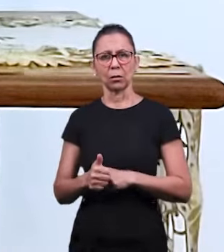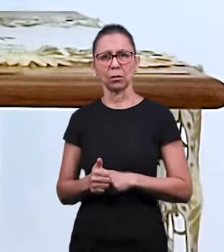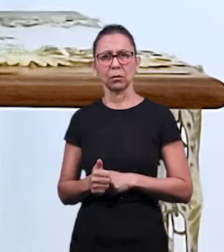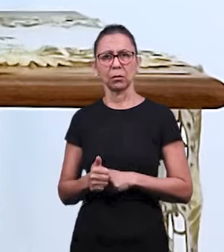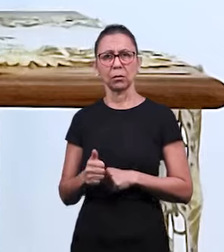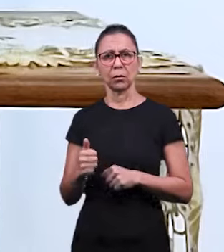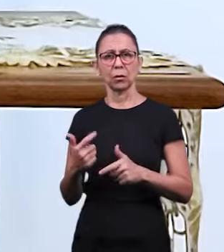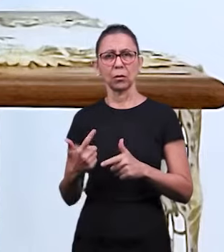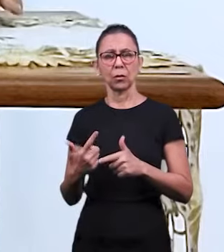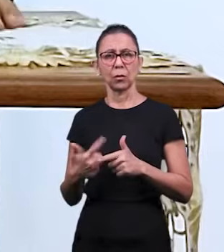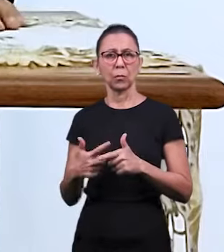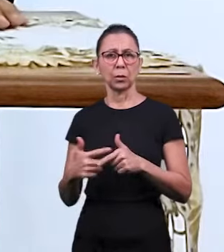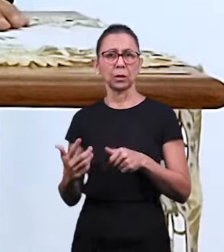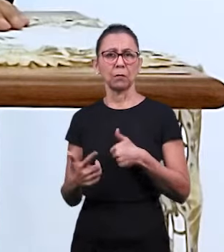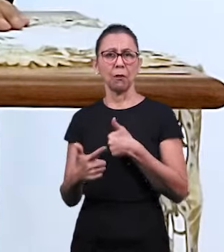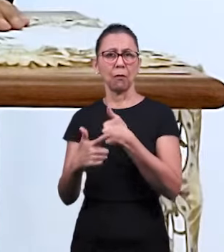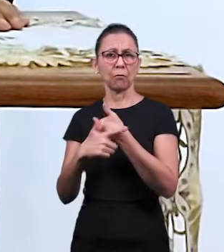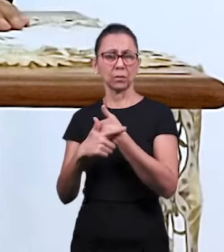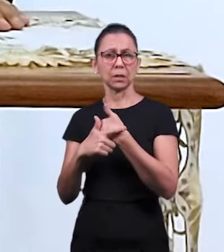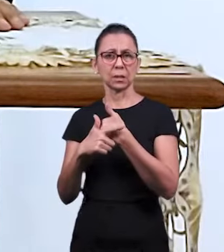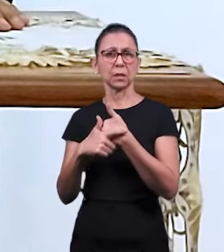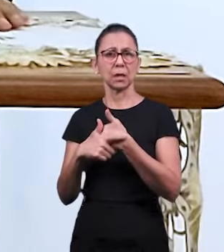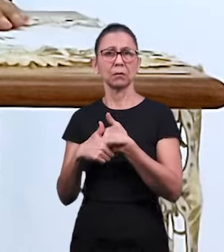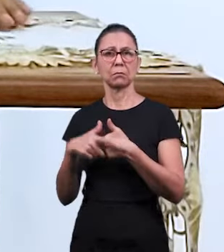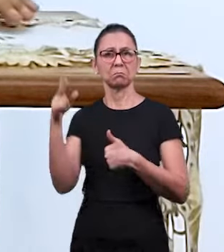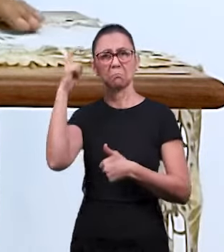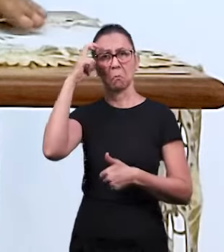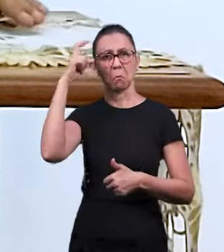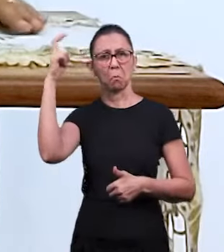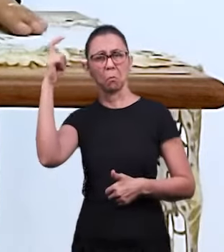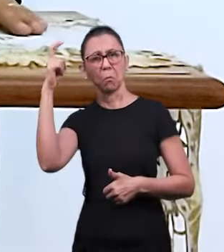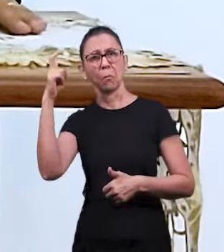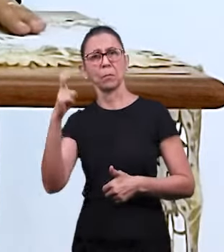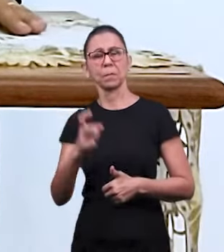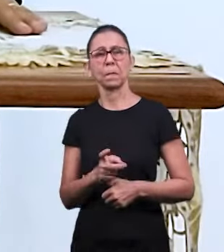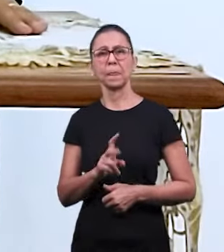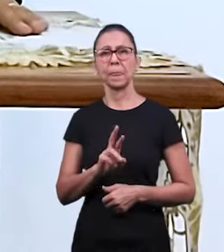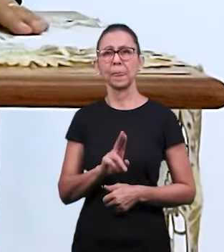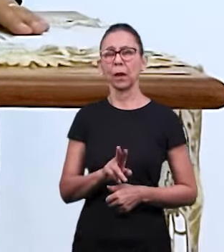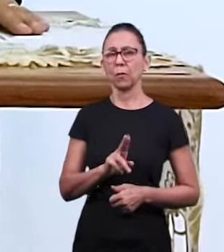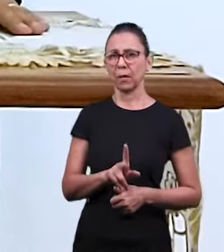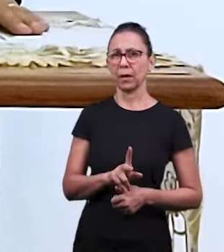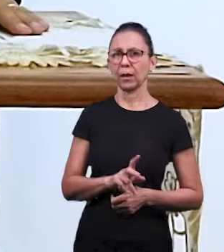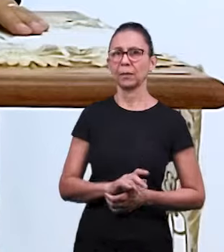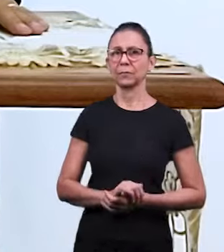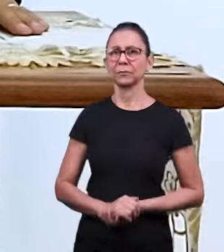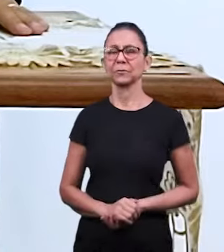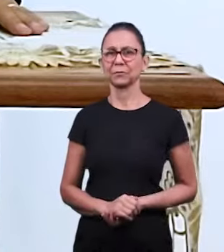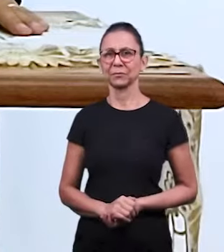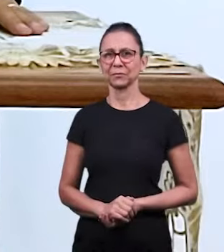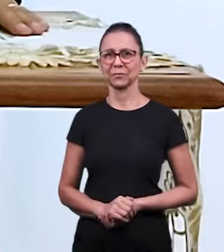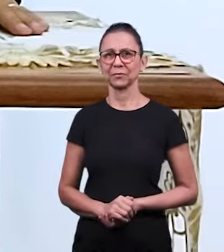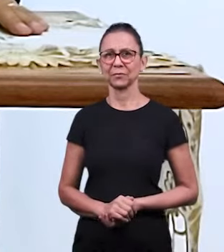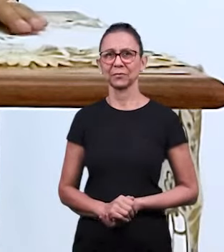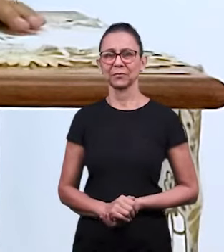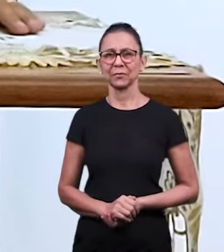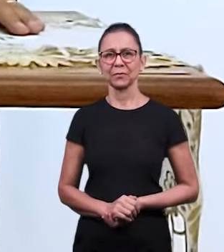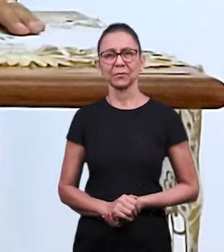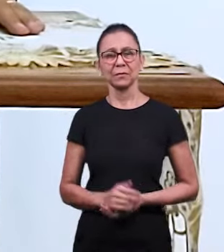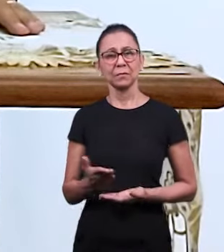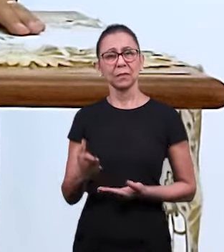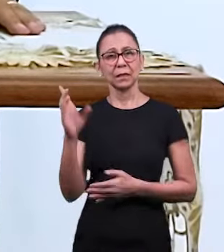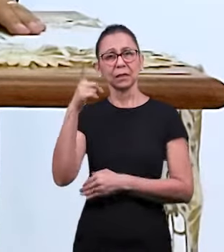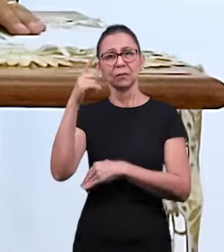исполнять хотения Божьи. Не потому, что он был другим человеком, но он любил